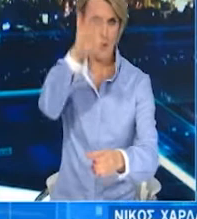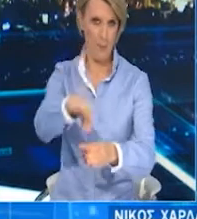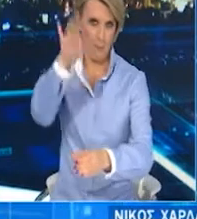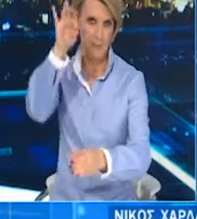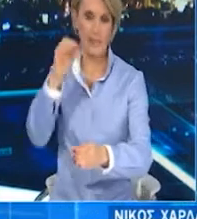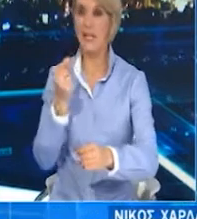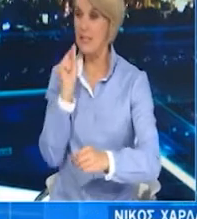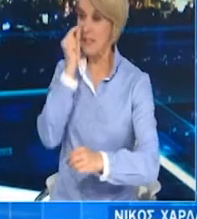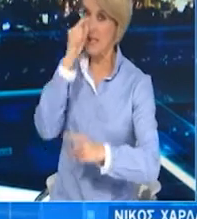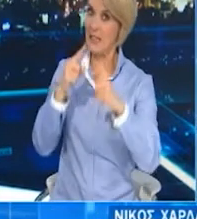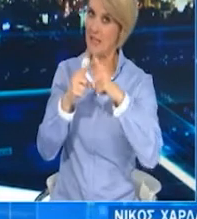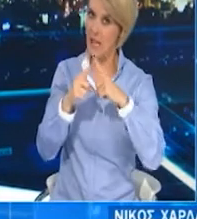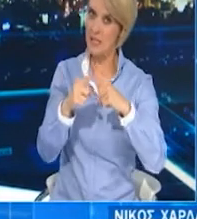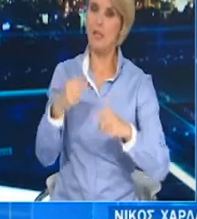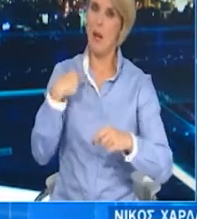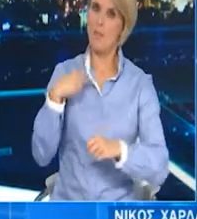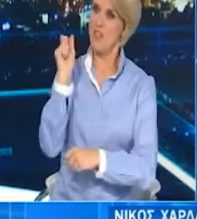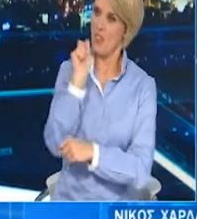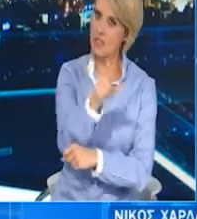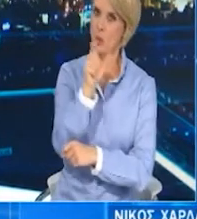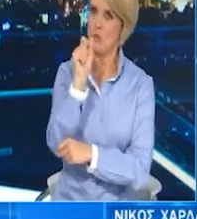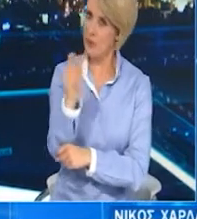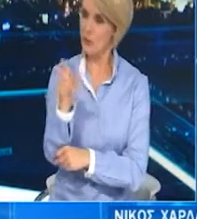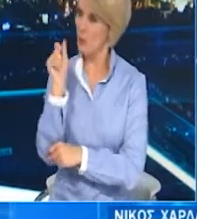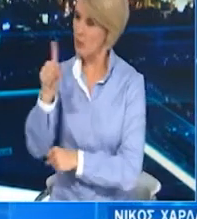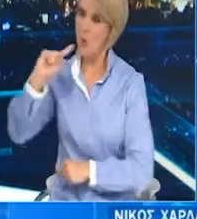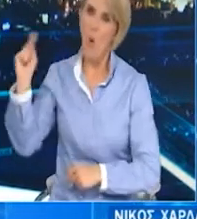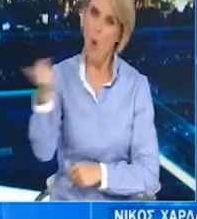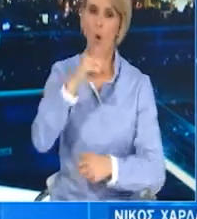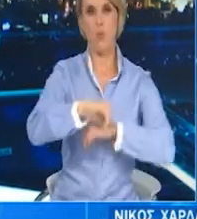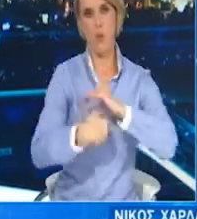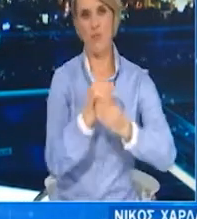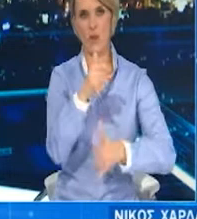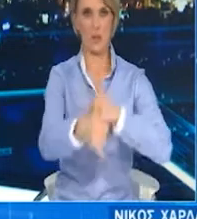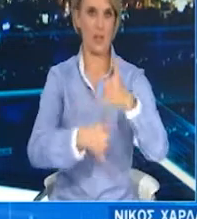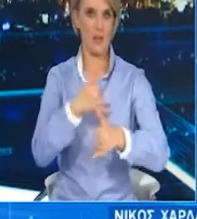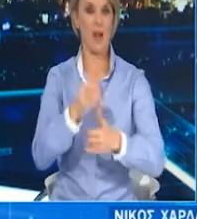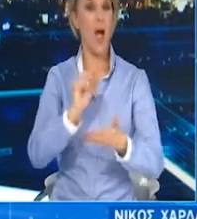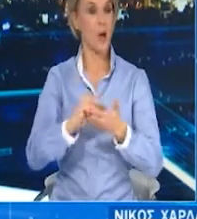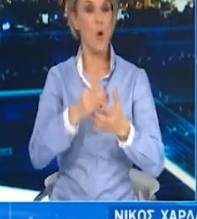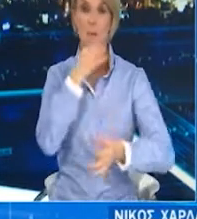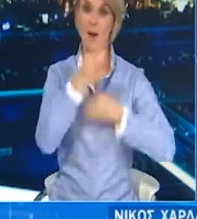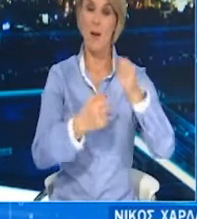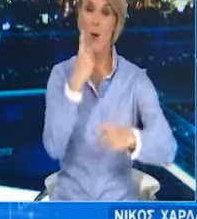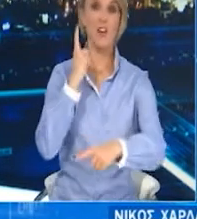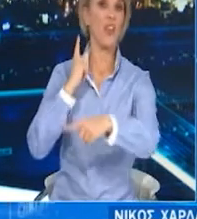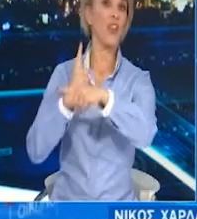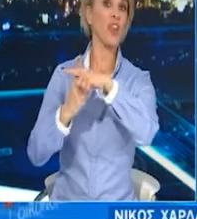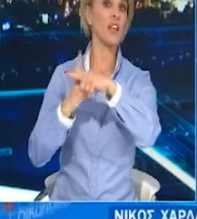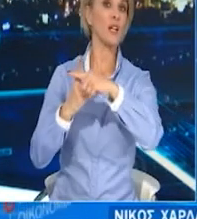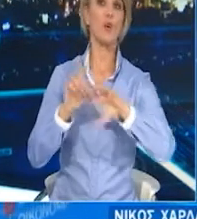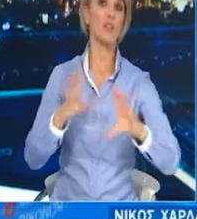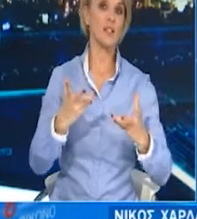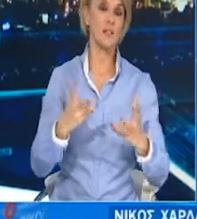Σάββατο με ραντεβού για την επόμενη Δευτέρα. Κλείνοντας, θα ήθελα να αναφερθώ στη θετική είδηση των τελευταίων ημερών που δεν είναι άλλη από την έναρξη